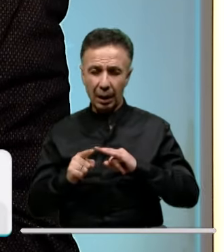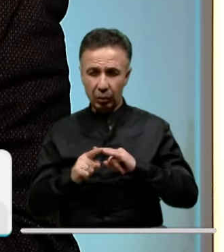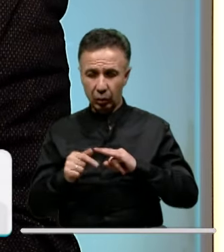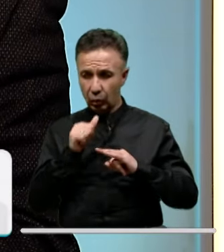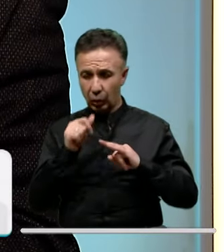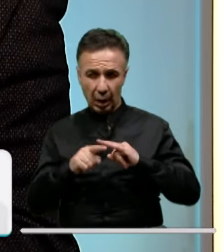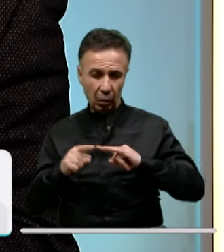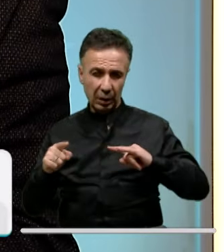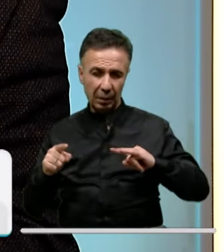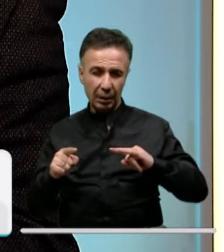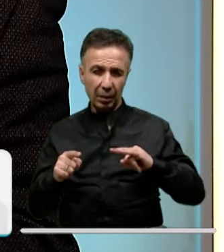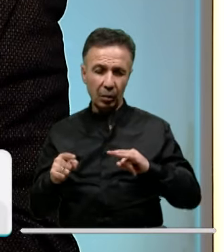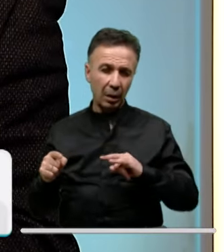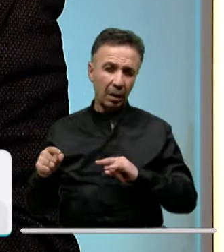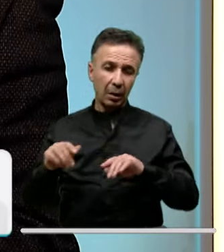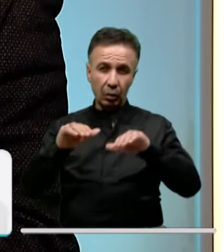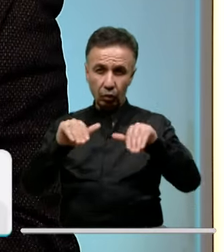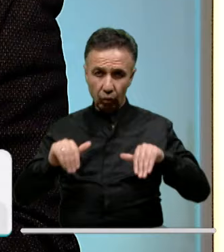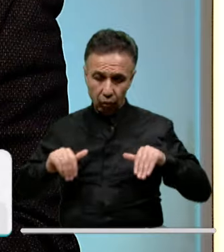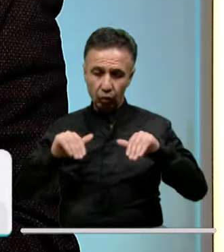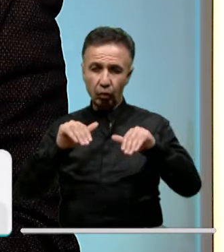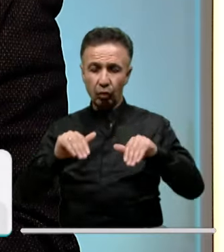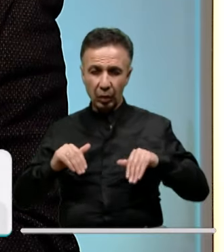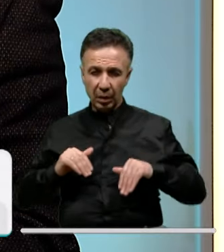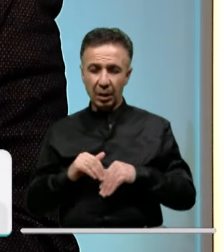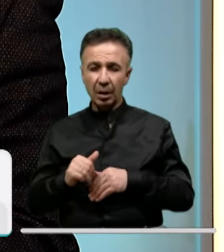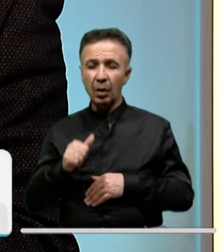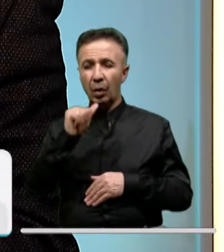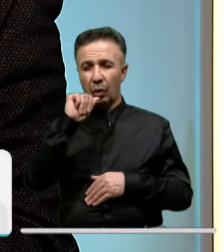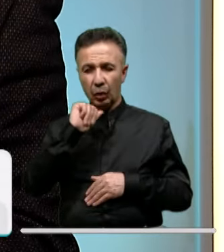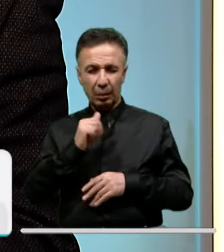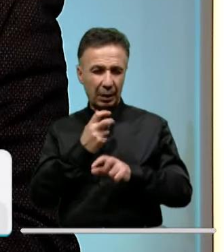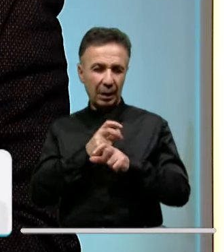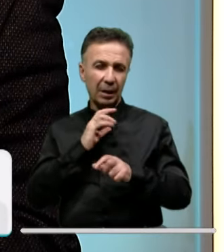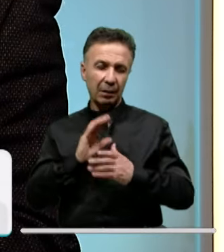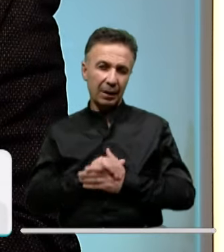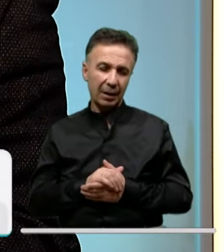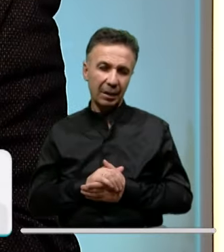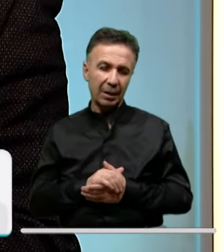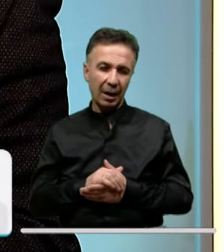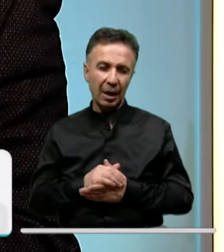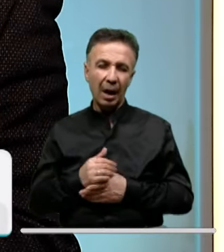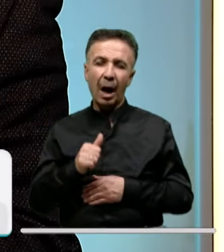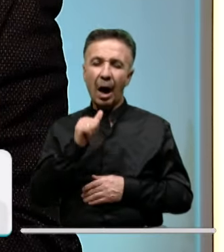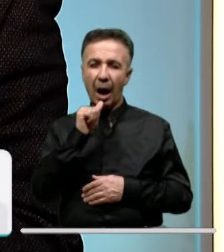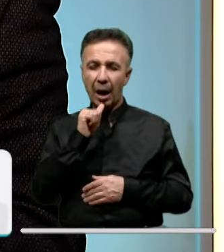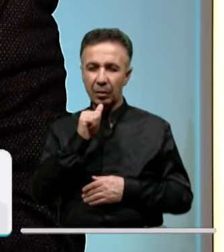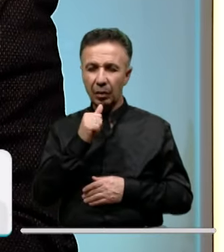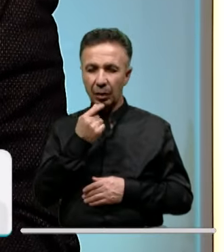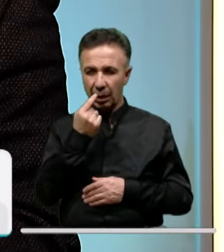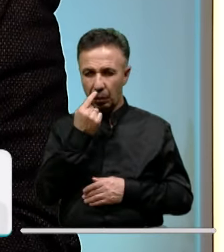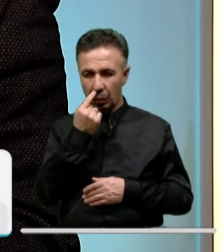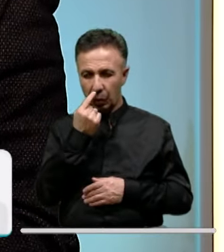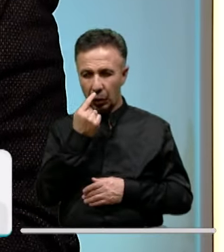özellikle yüzerken işte yutma riski daha fazla. Yani ağız yoluyla, burun yoluyla onu demeye